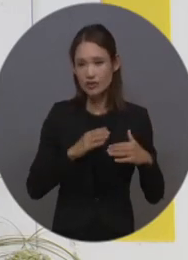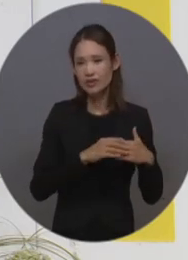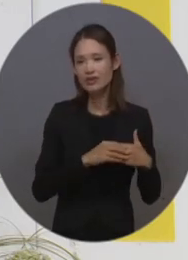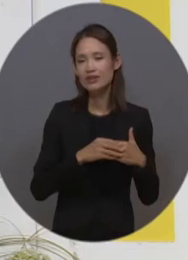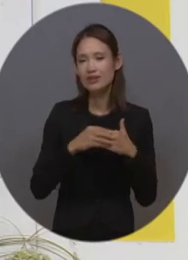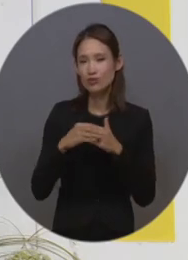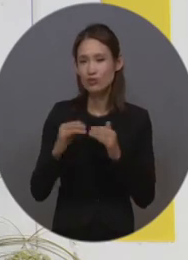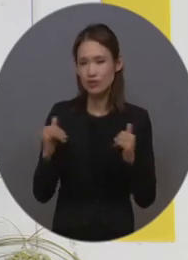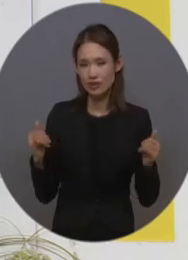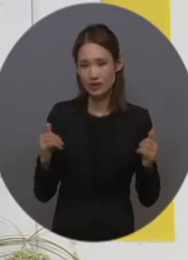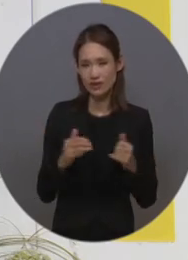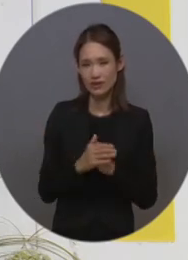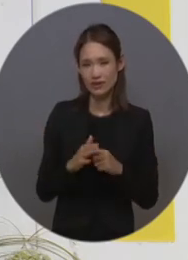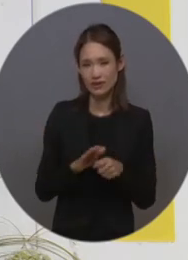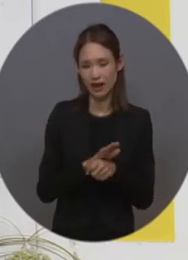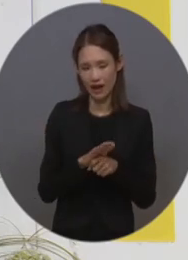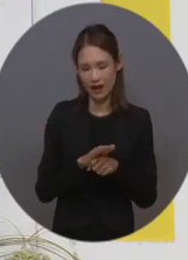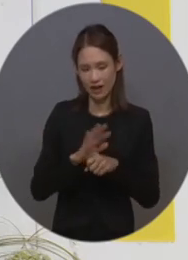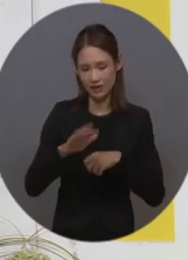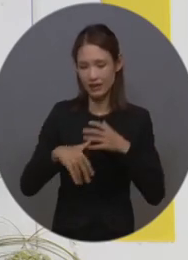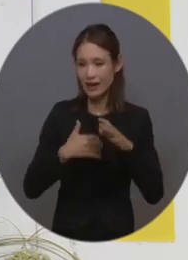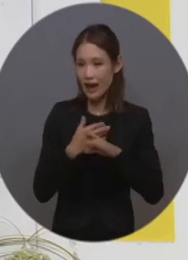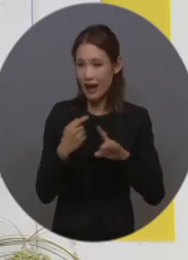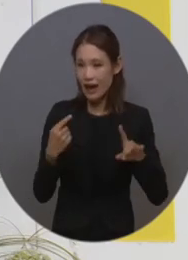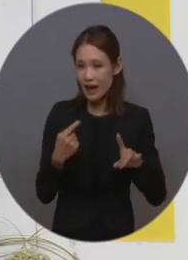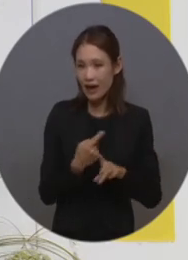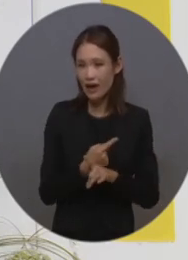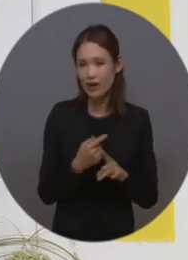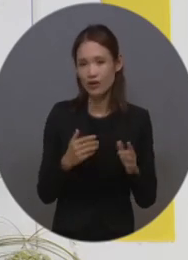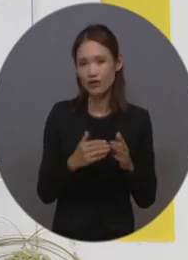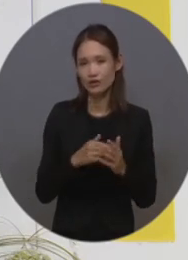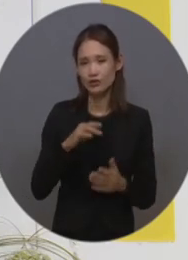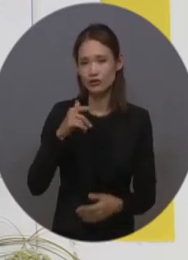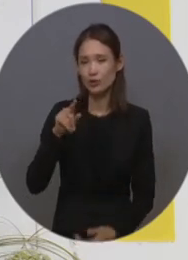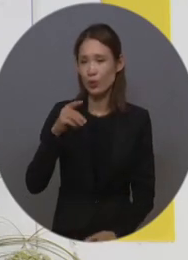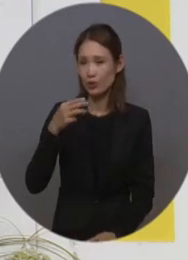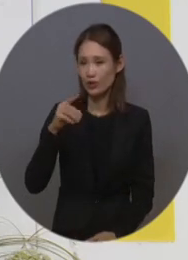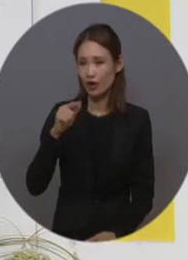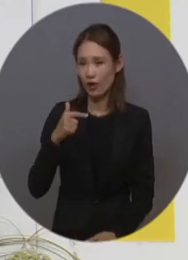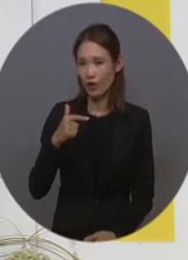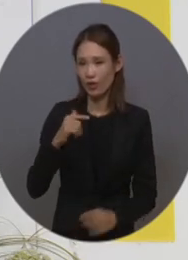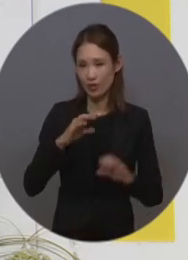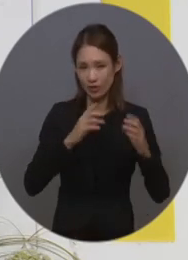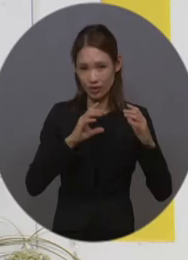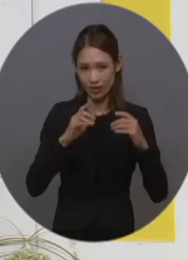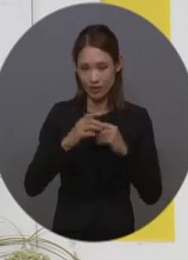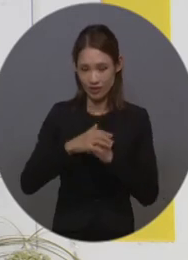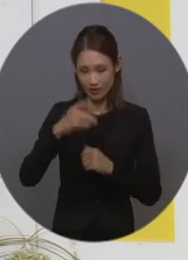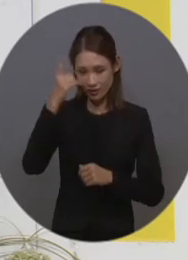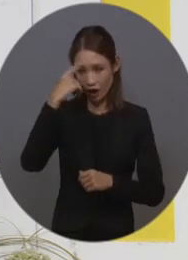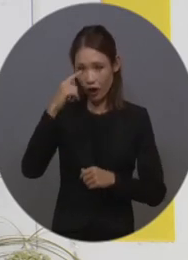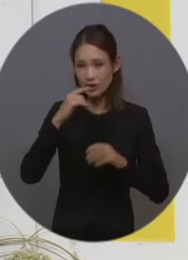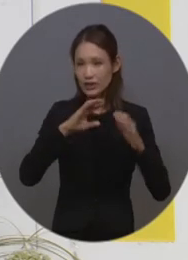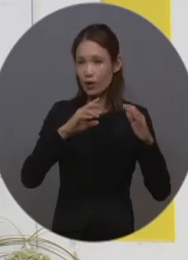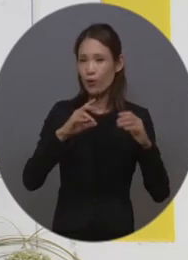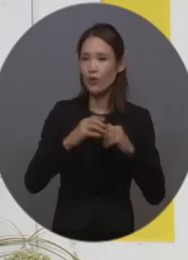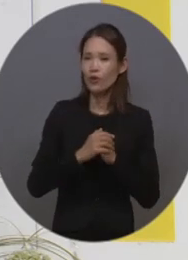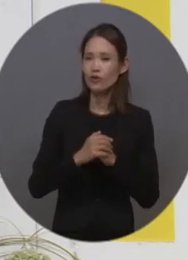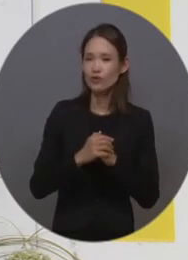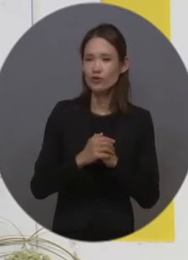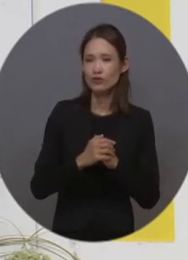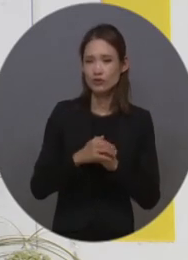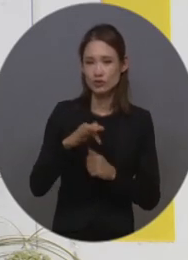국민들한테 사랑받고 개혁도 하고 네. 또 그 당시 그 소련이라는 나라가 있었는데 네. 러시아 지금 공화국 나오기 전에 네.